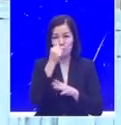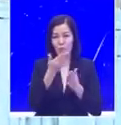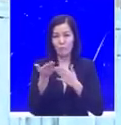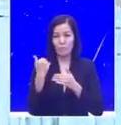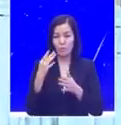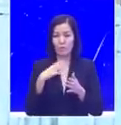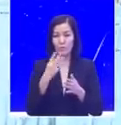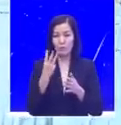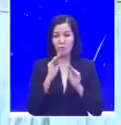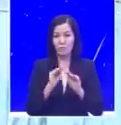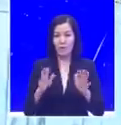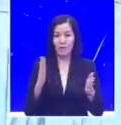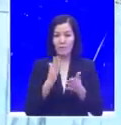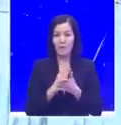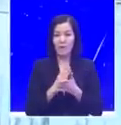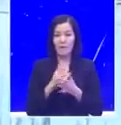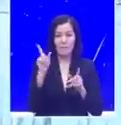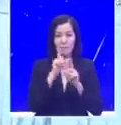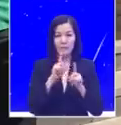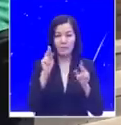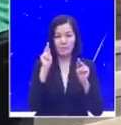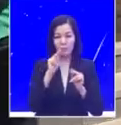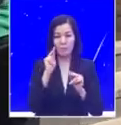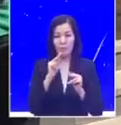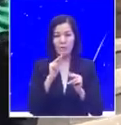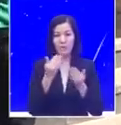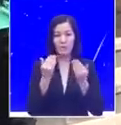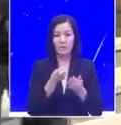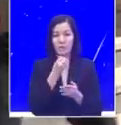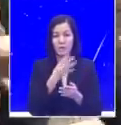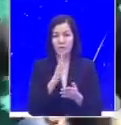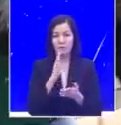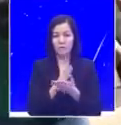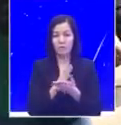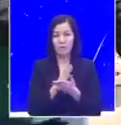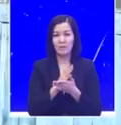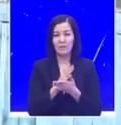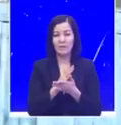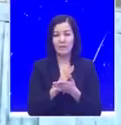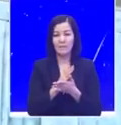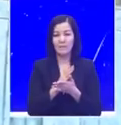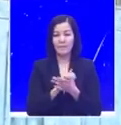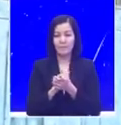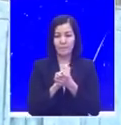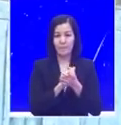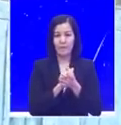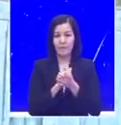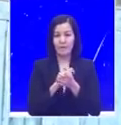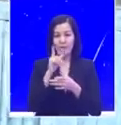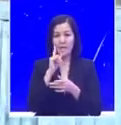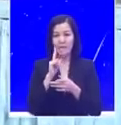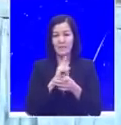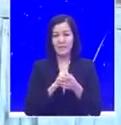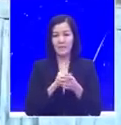3 балам бар, үшеуі де оқиды мектепте. Енді жақсылық болсын, береке болсын, бірлік болсын,